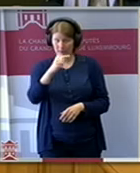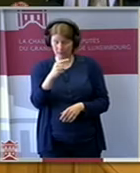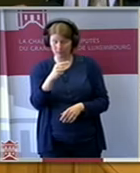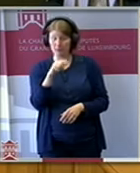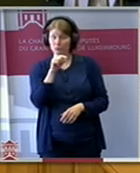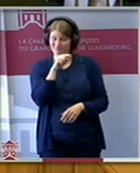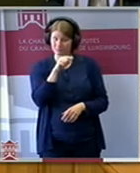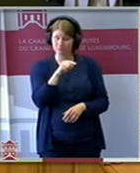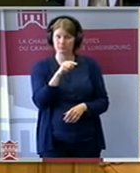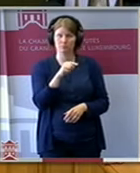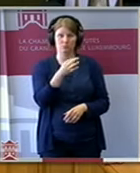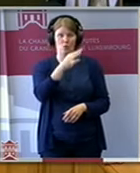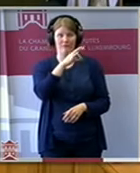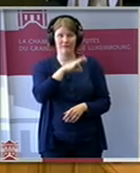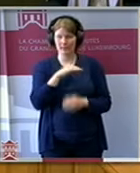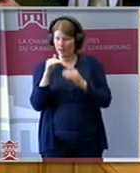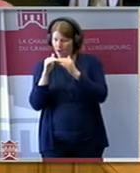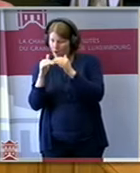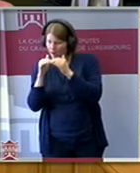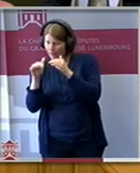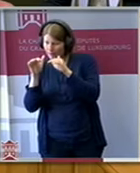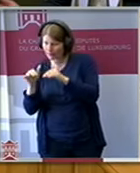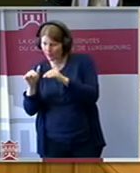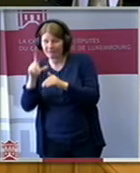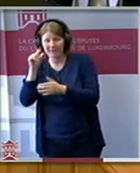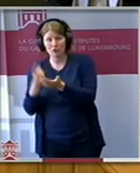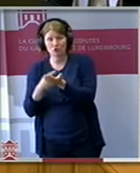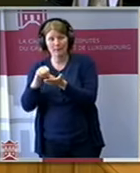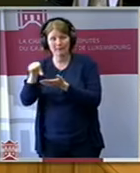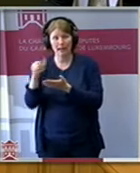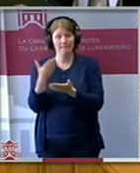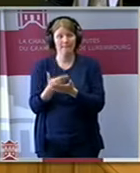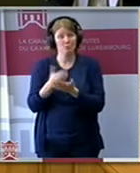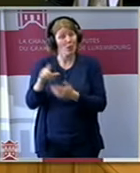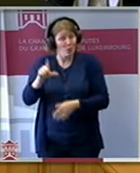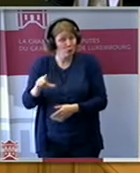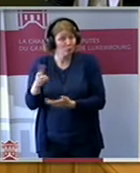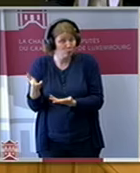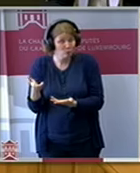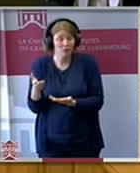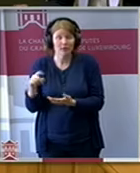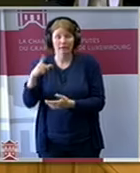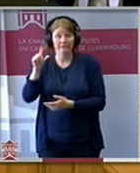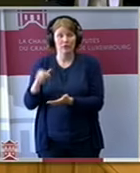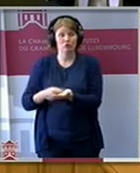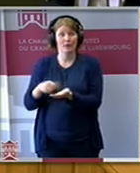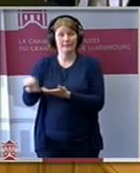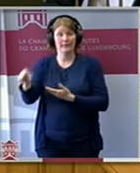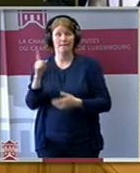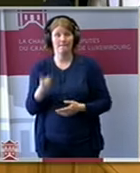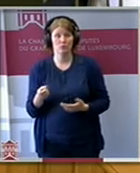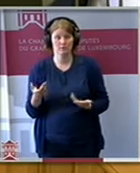Filialen verschreiben, die sich an Ländern befinden, wo sie wenig Steuern bezahlen müssen, wie zum Beispiel Lützburg. Durch hier auch die